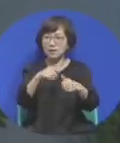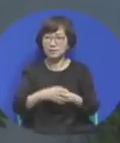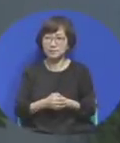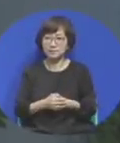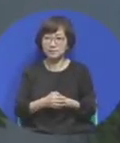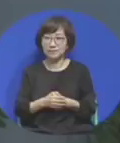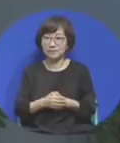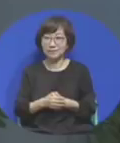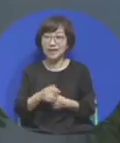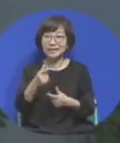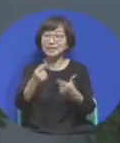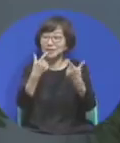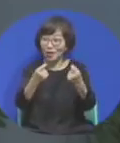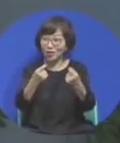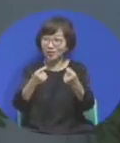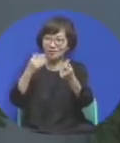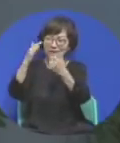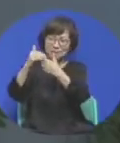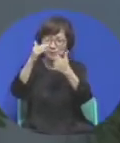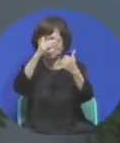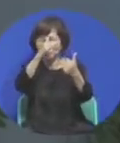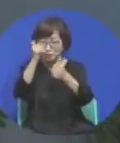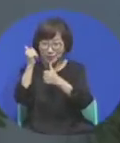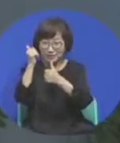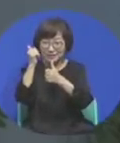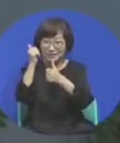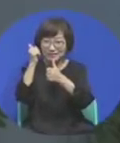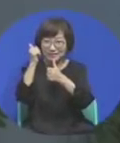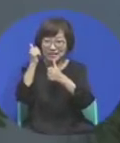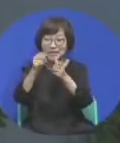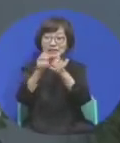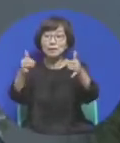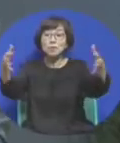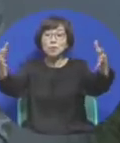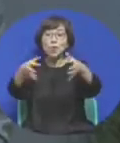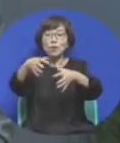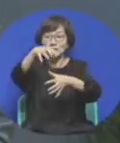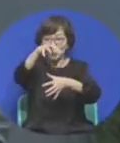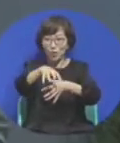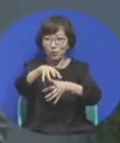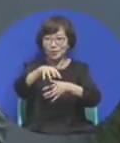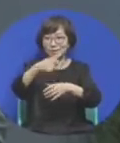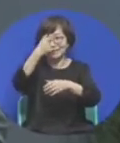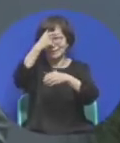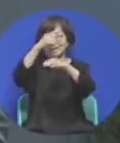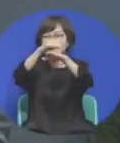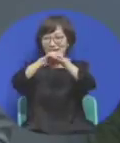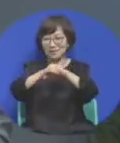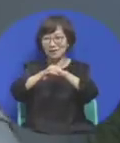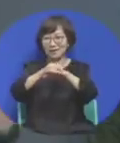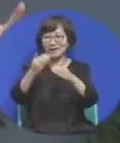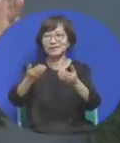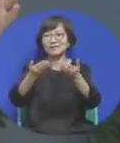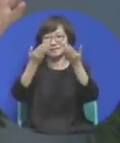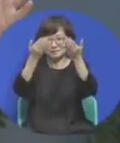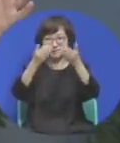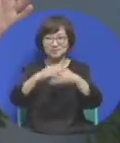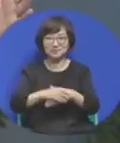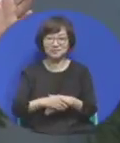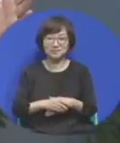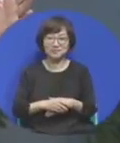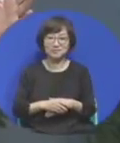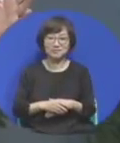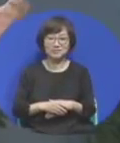곳이 예배입니다. A place where those people gather is the worship. 저는 압니다. I know. 이